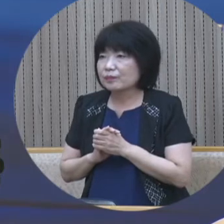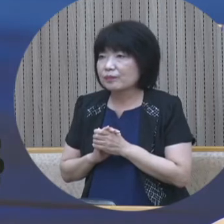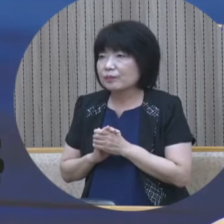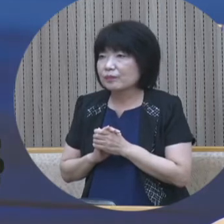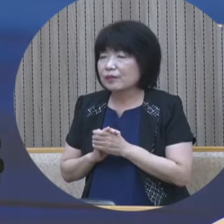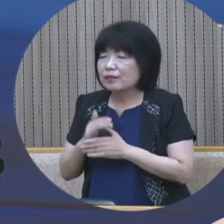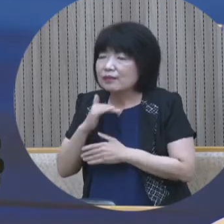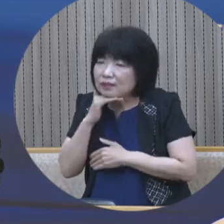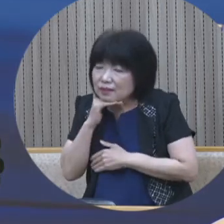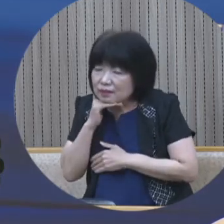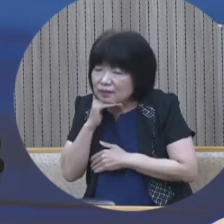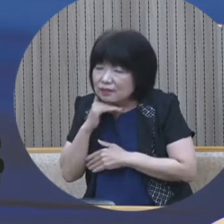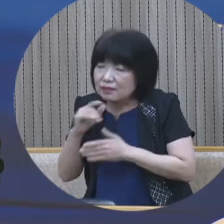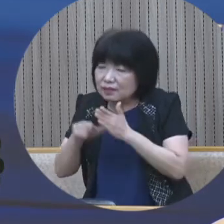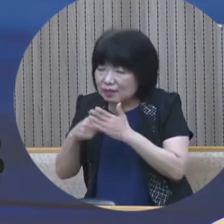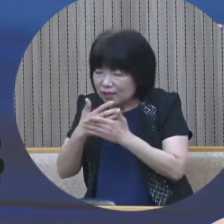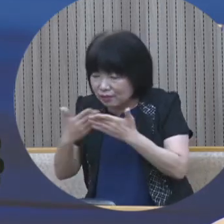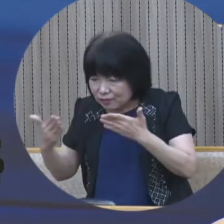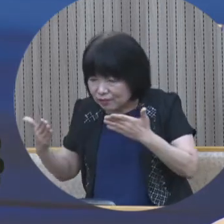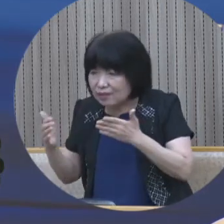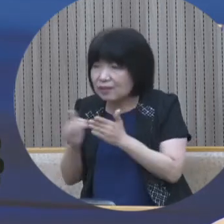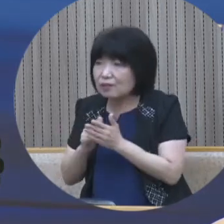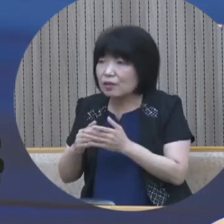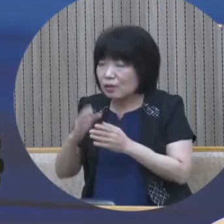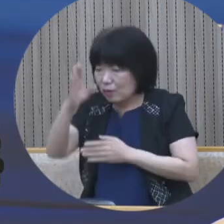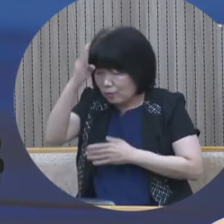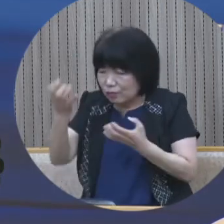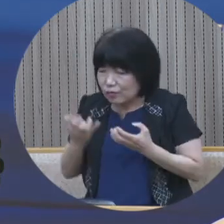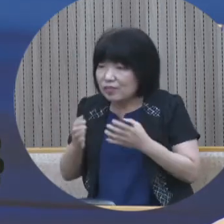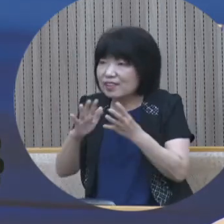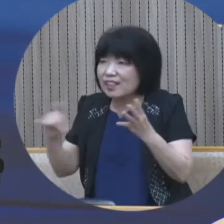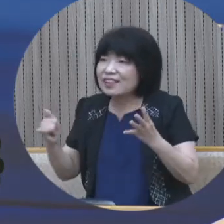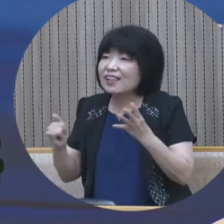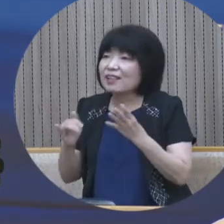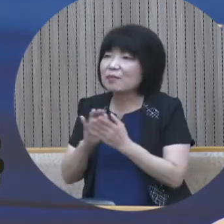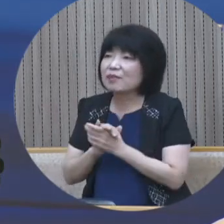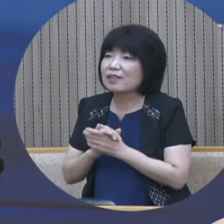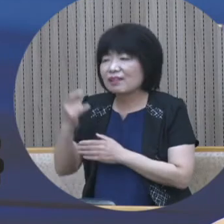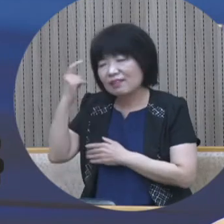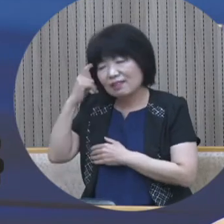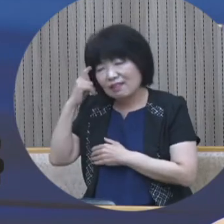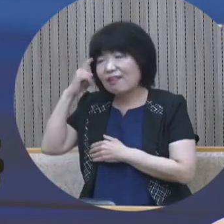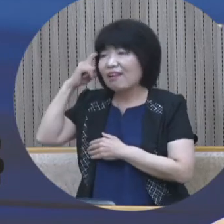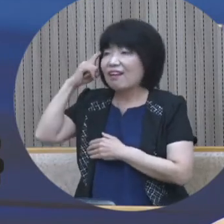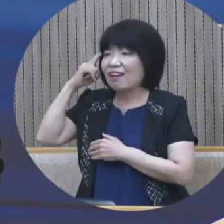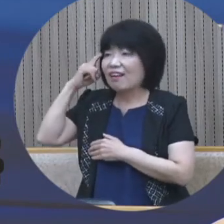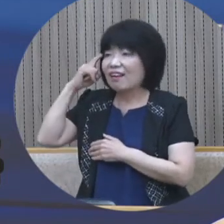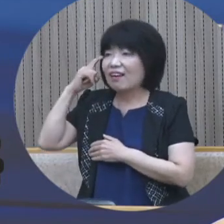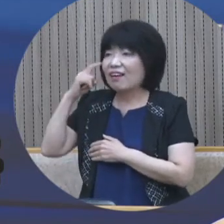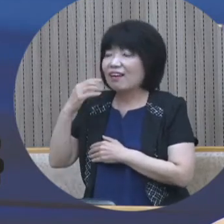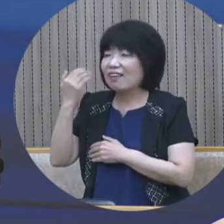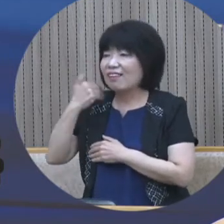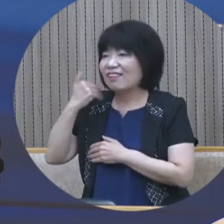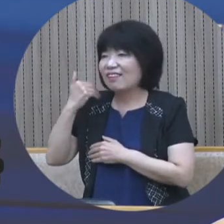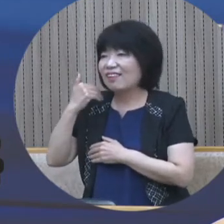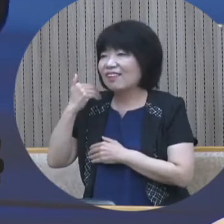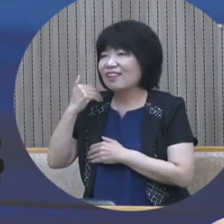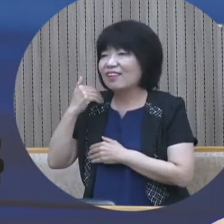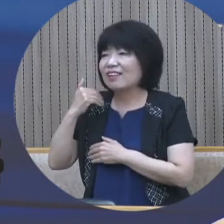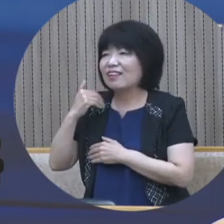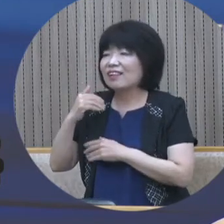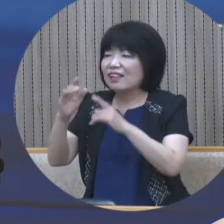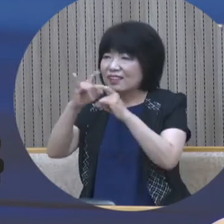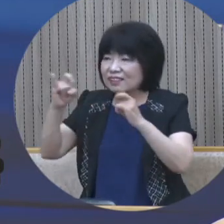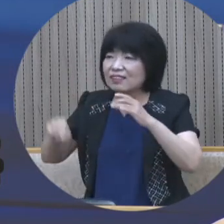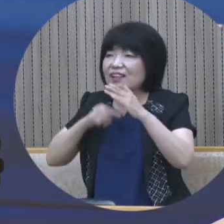한참 지나고 나니까 이 문둥이 네 사람이 생각난 거예요. 누가?